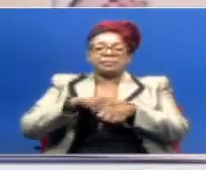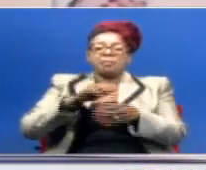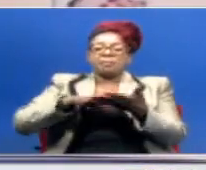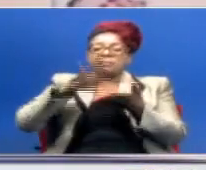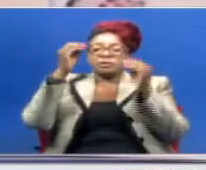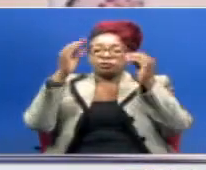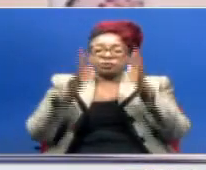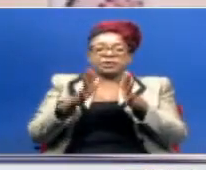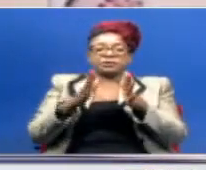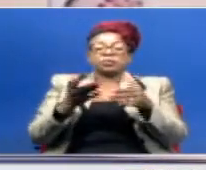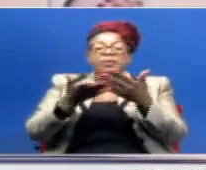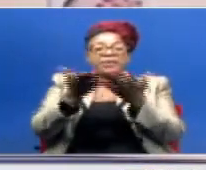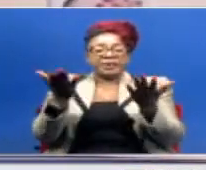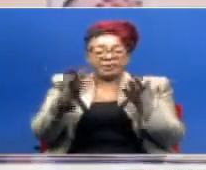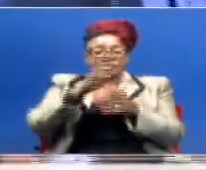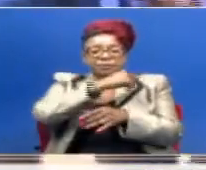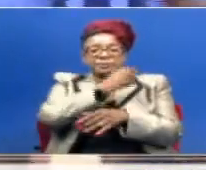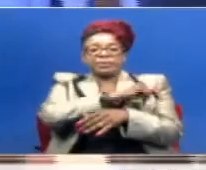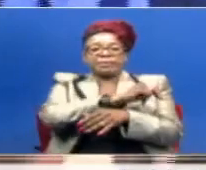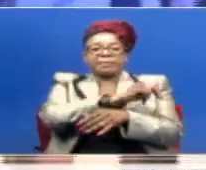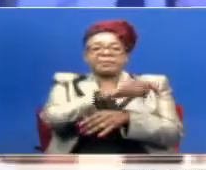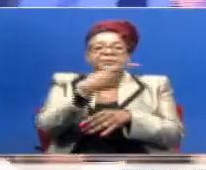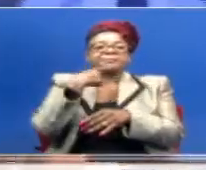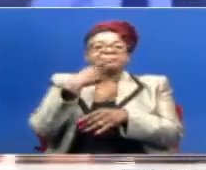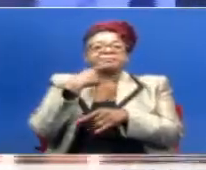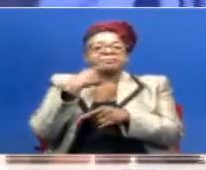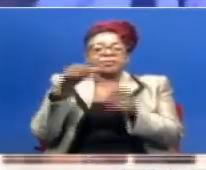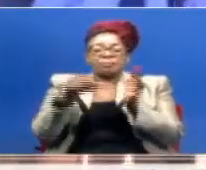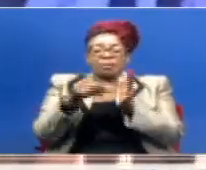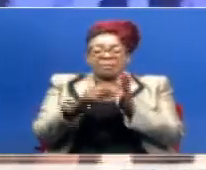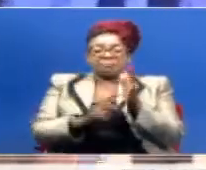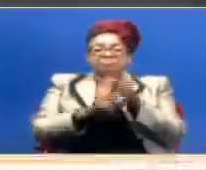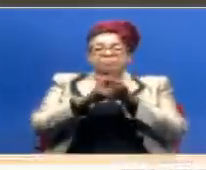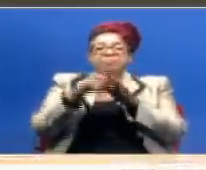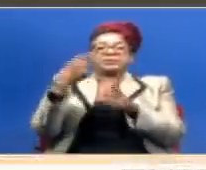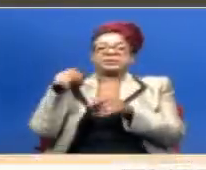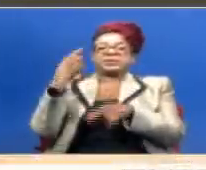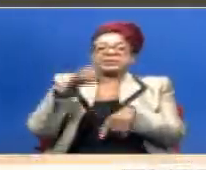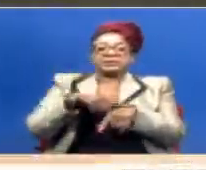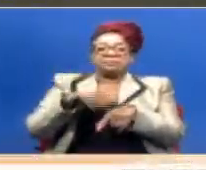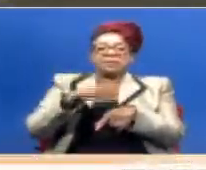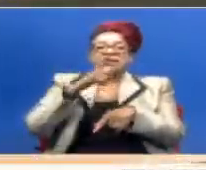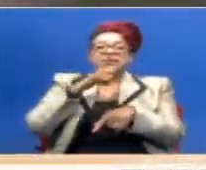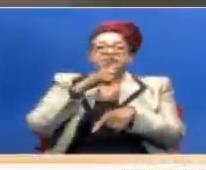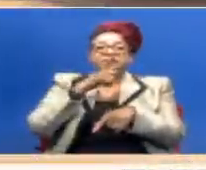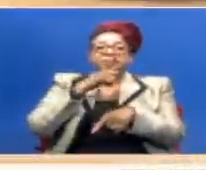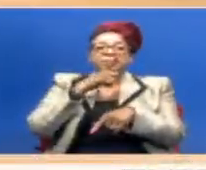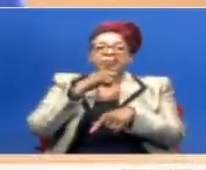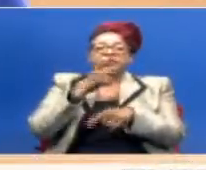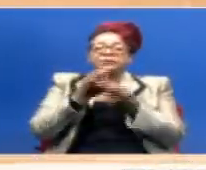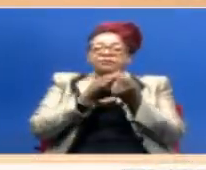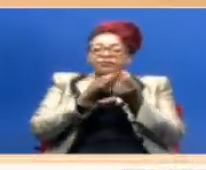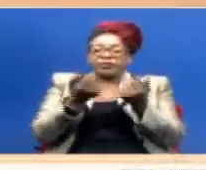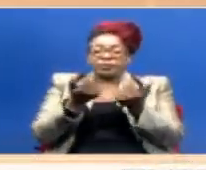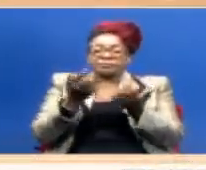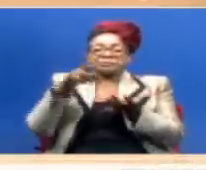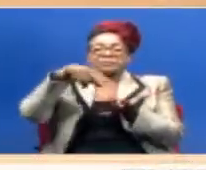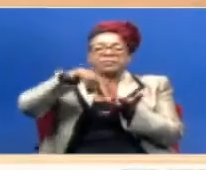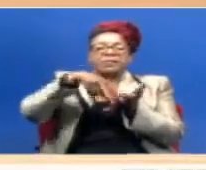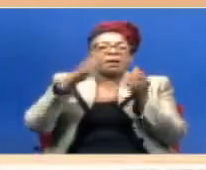Kwa mujibu wa wakazi, tatizo lilianza hapo jana baada ya chakula cha mcha. Wanafunzi wachache walishindwa kusimama kutokana